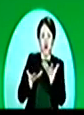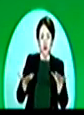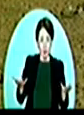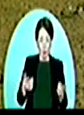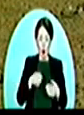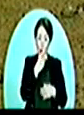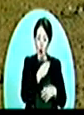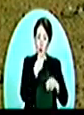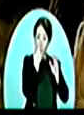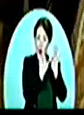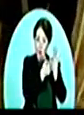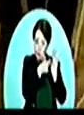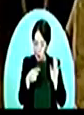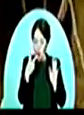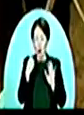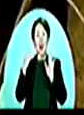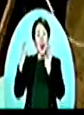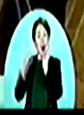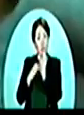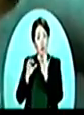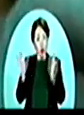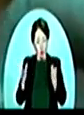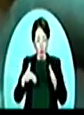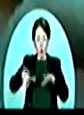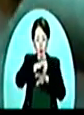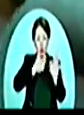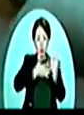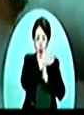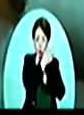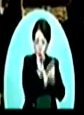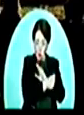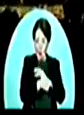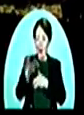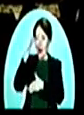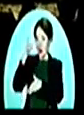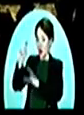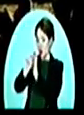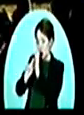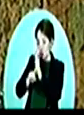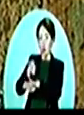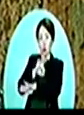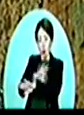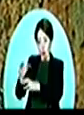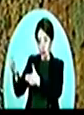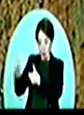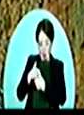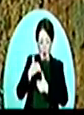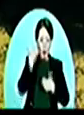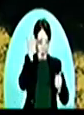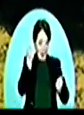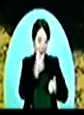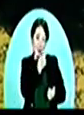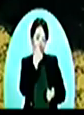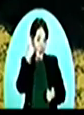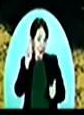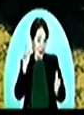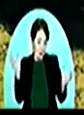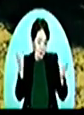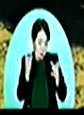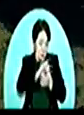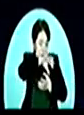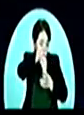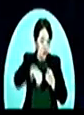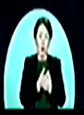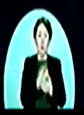байна. 2016-аас 2019 онд улсын төсөв, гадаадын төсөл хөтөлбөр, орон нутг, малчдын